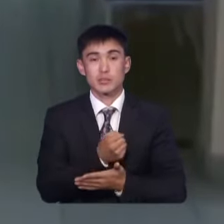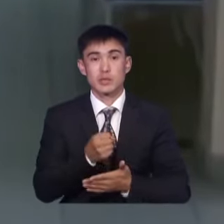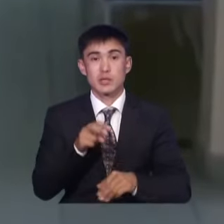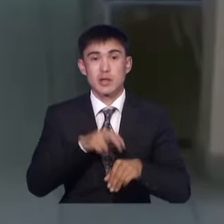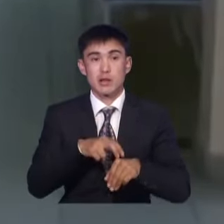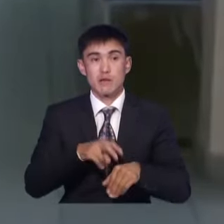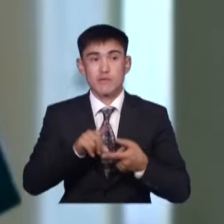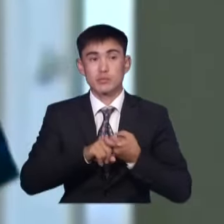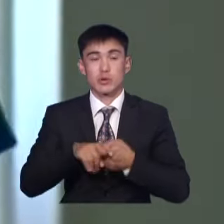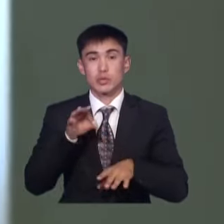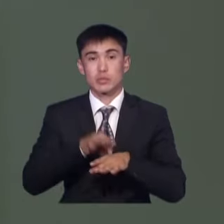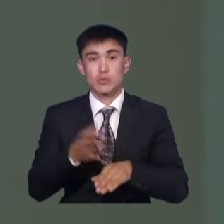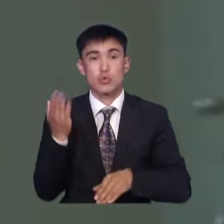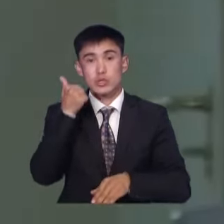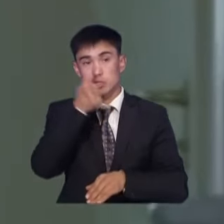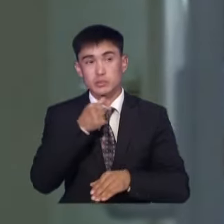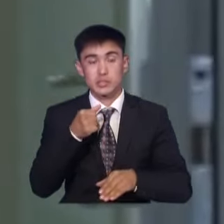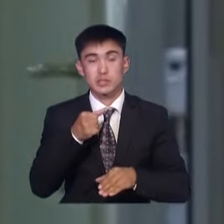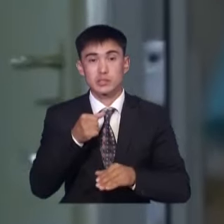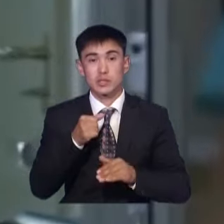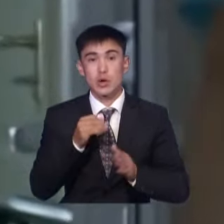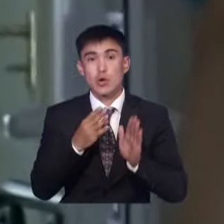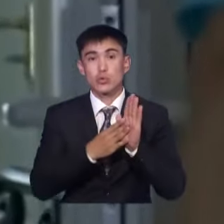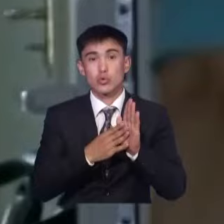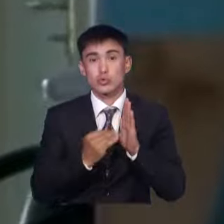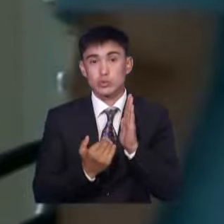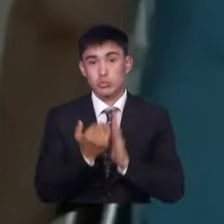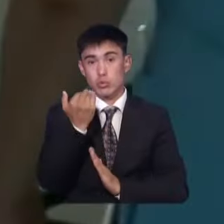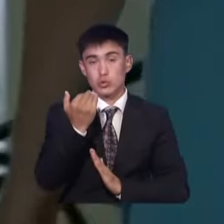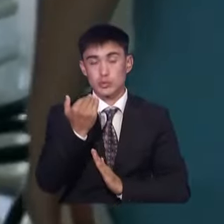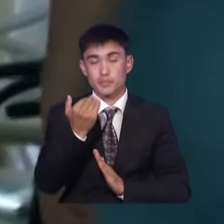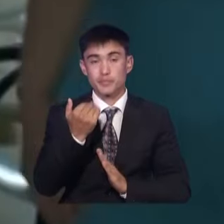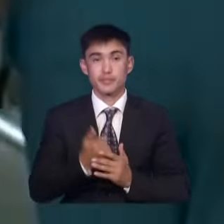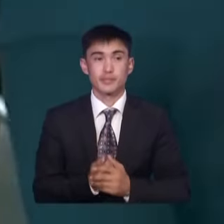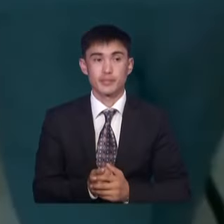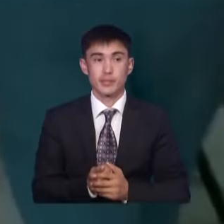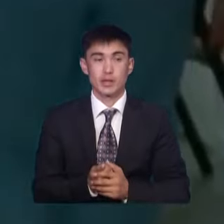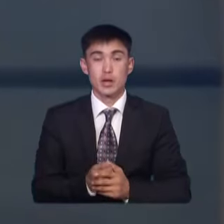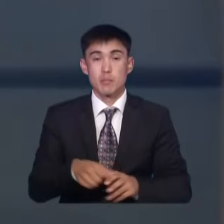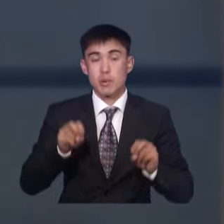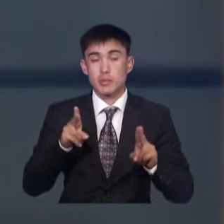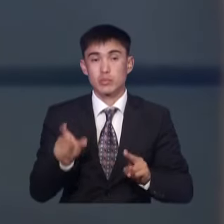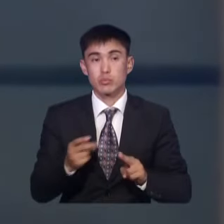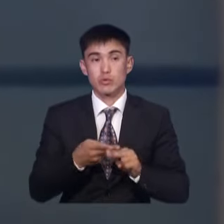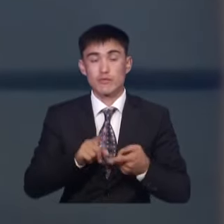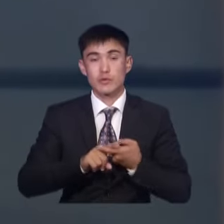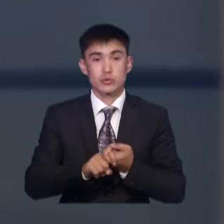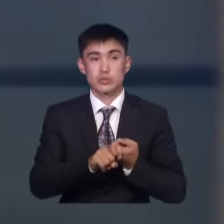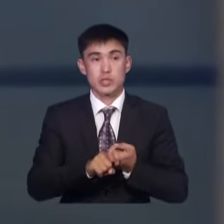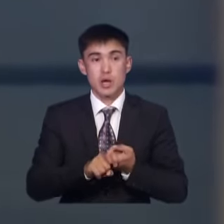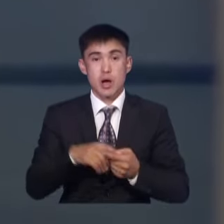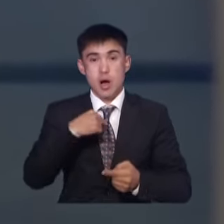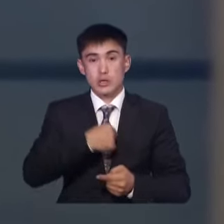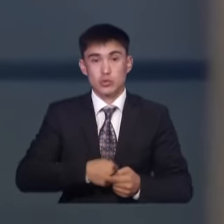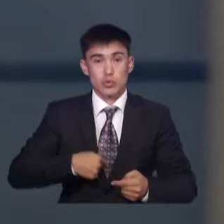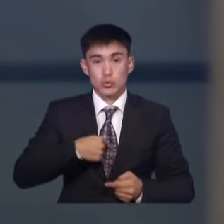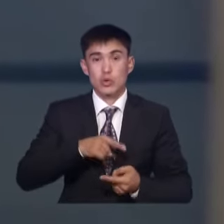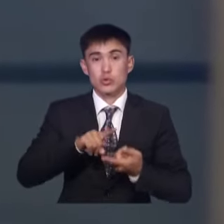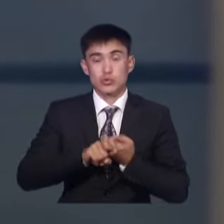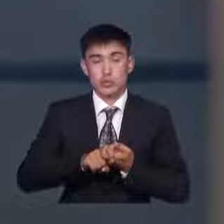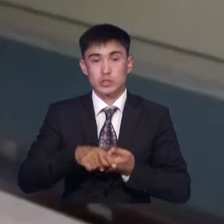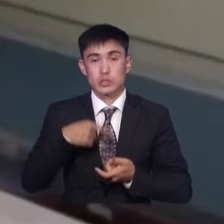вируспен ауырғандардың саны өткен жылмен салыстырғанда 9 есеге өсіп кеткеніне алаңдаулы. Мамандар аталған вирус түрі ас қорыту жүйесі арқылы